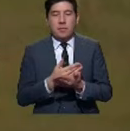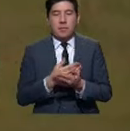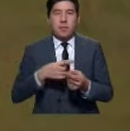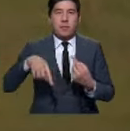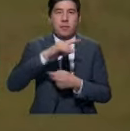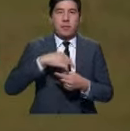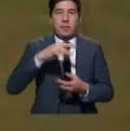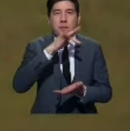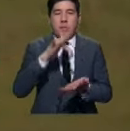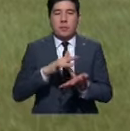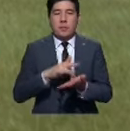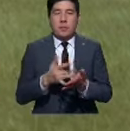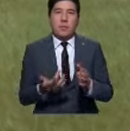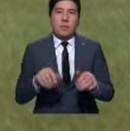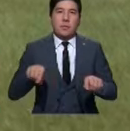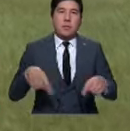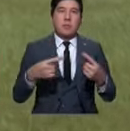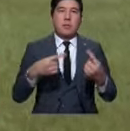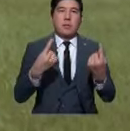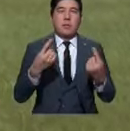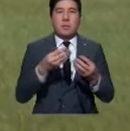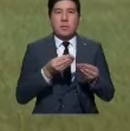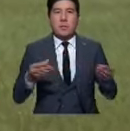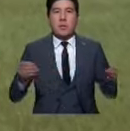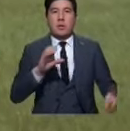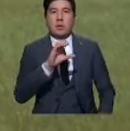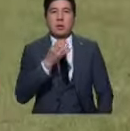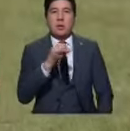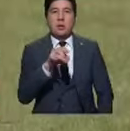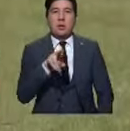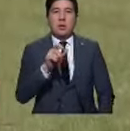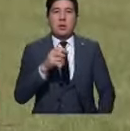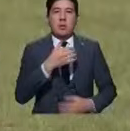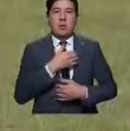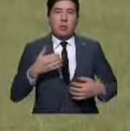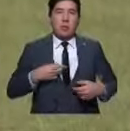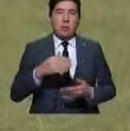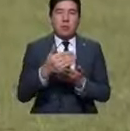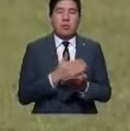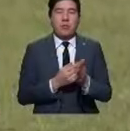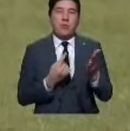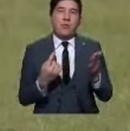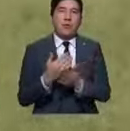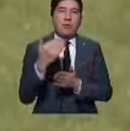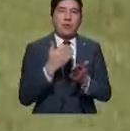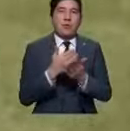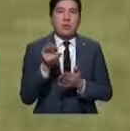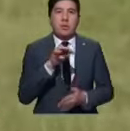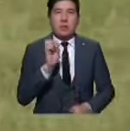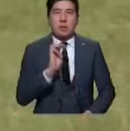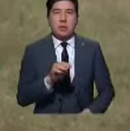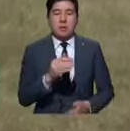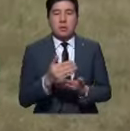страны с восстановлением популяции исчезающих сайгаков. Это можно считать высокой оценкой, учитывая, что звезда «Титаника» много